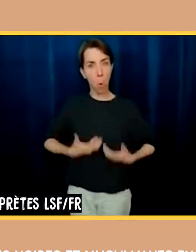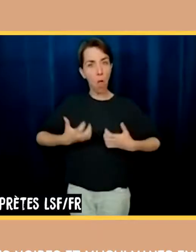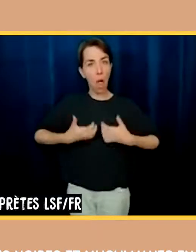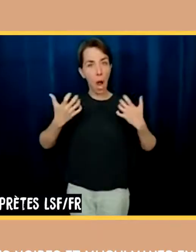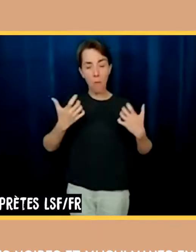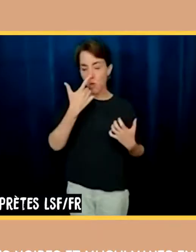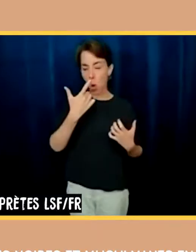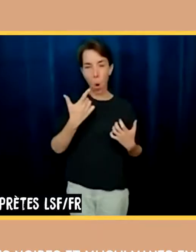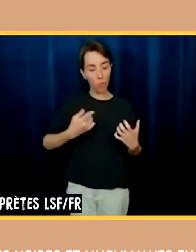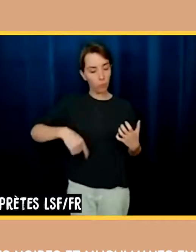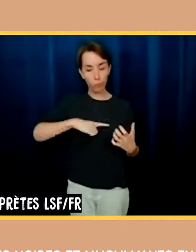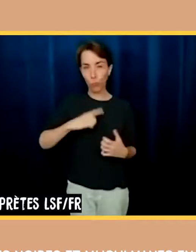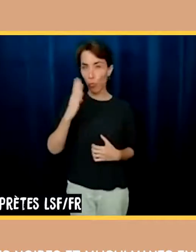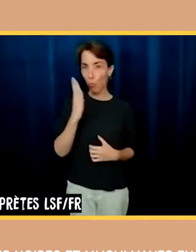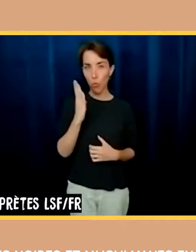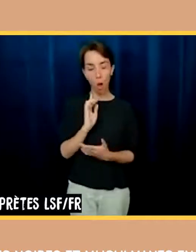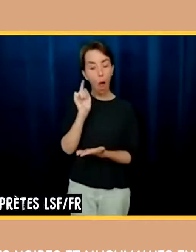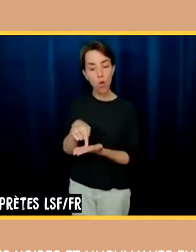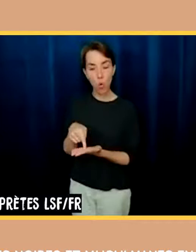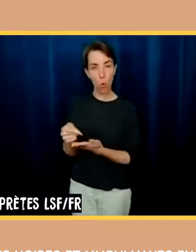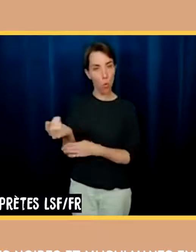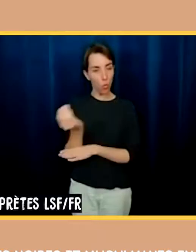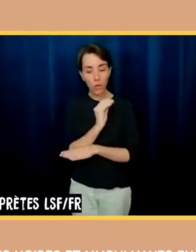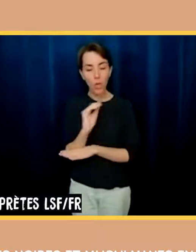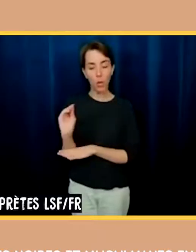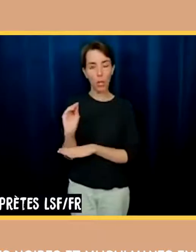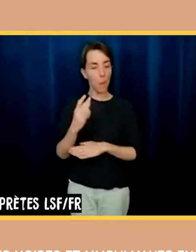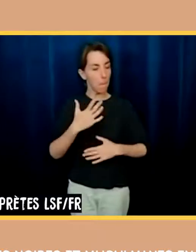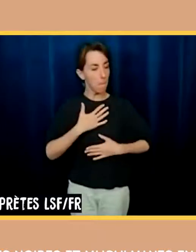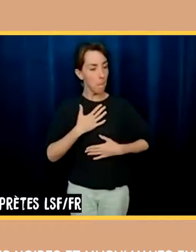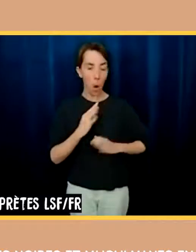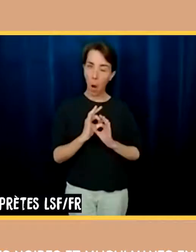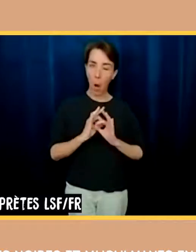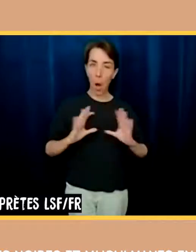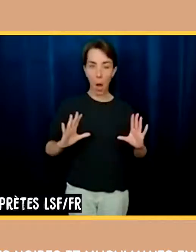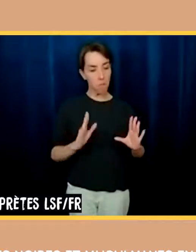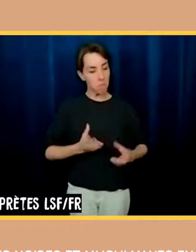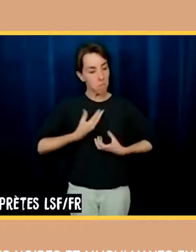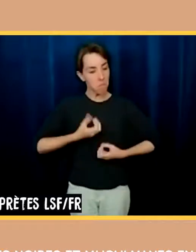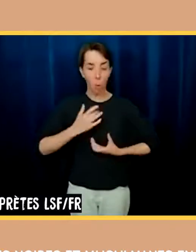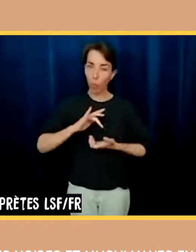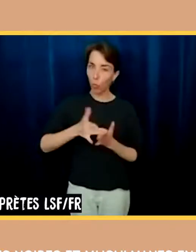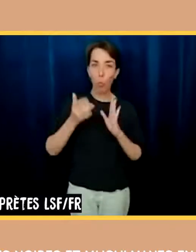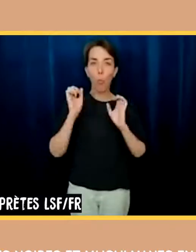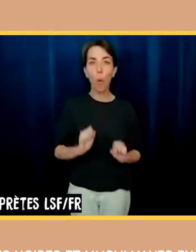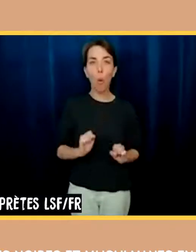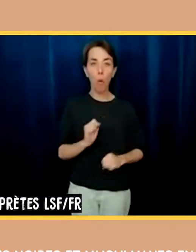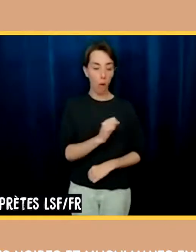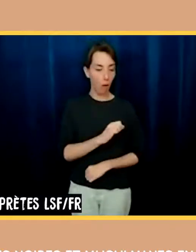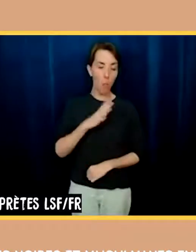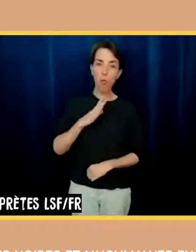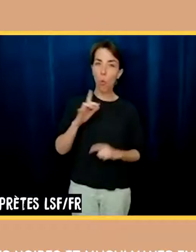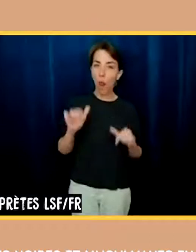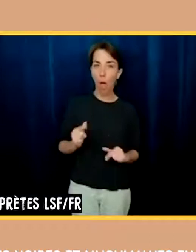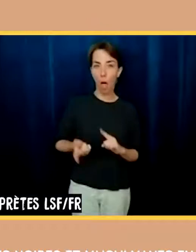dans un espace suffisamment sécurisant, sans crainte de voir notre parole restreinte ou nos émotions banalisées. Important